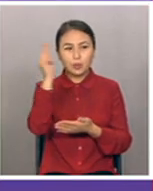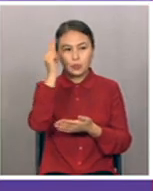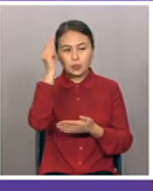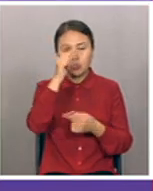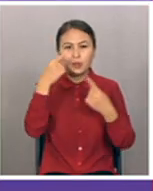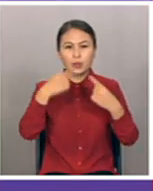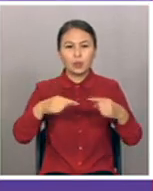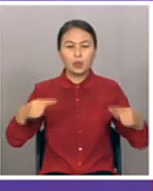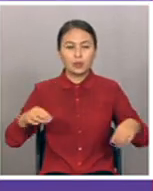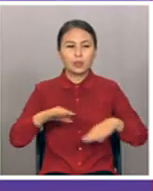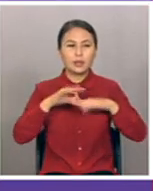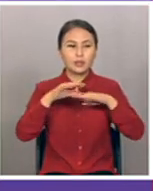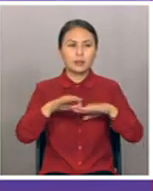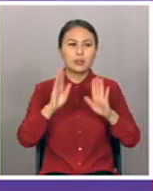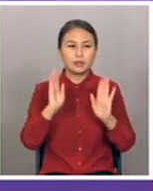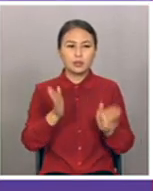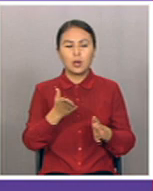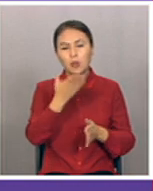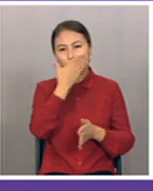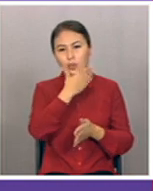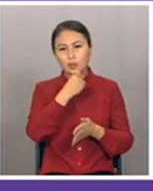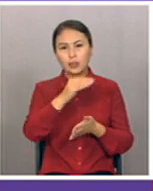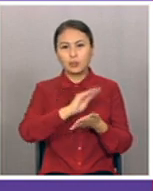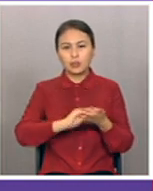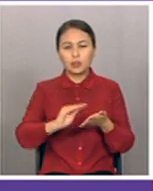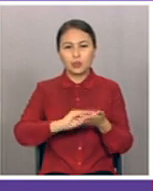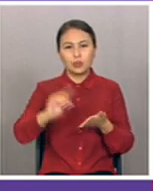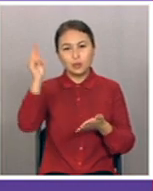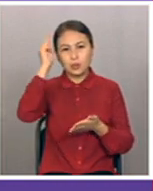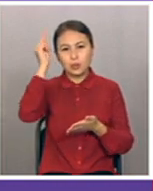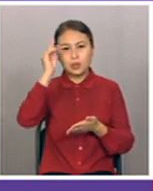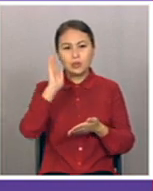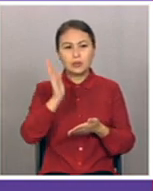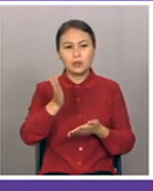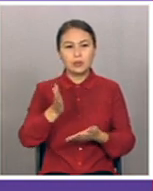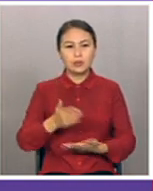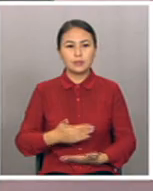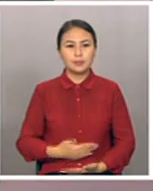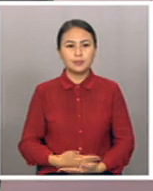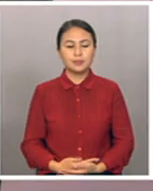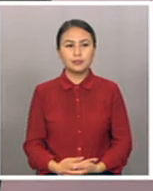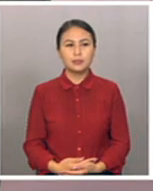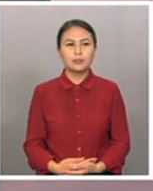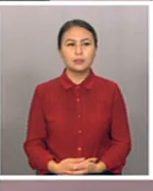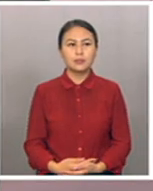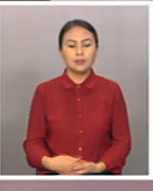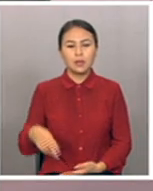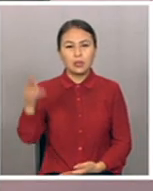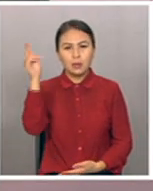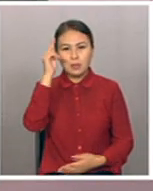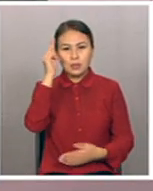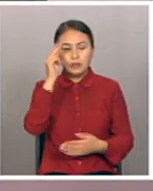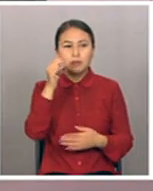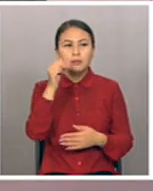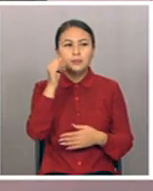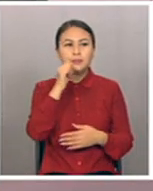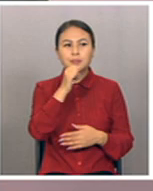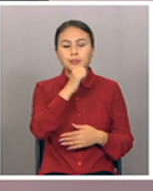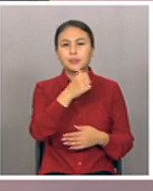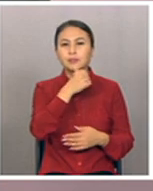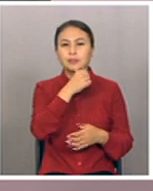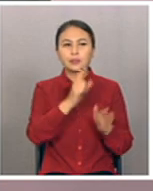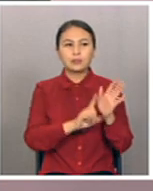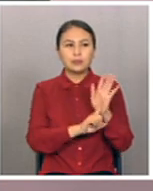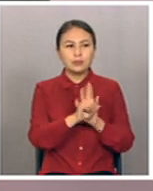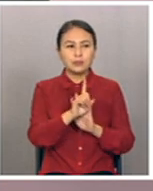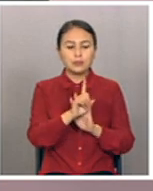Оқудың түрлерін қолданасыңдар. Көркем жазуды үйренесіңдер. Сабағымызды жұмбақ шешуден бастайық.